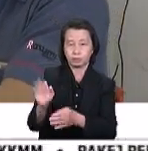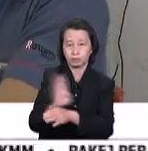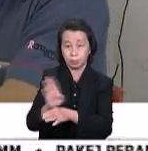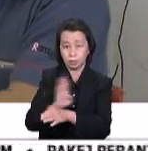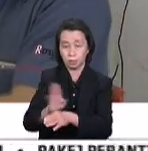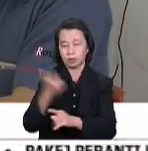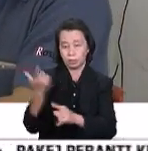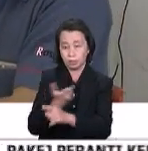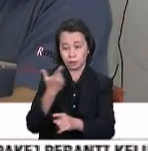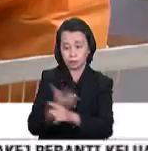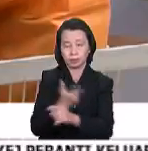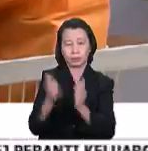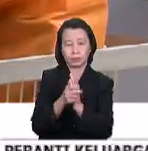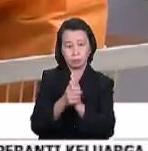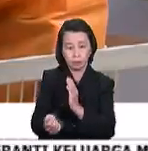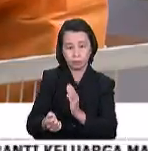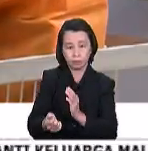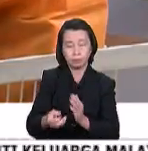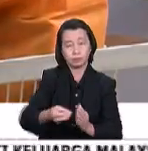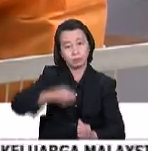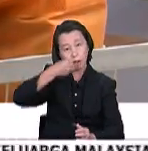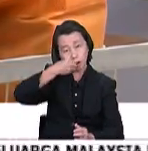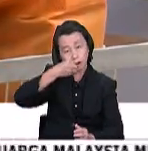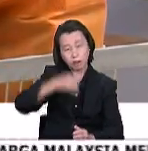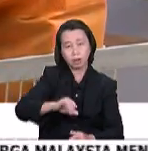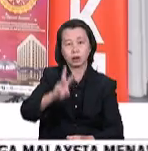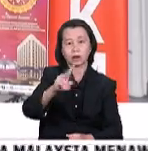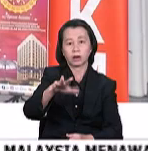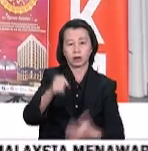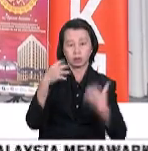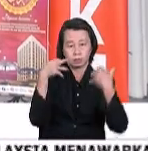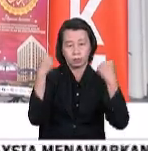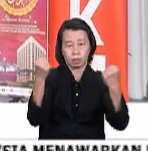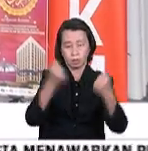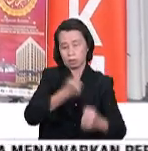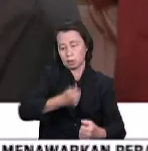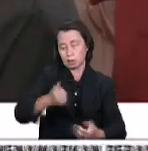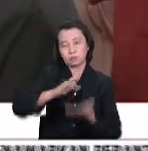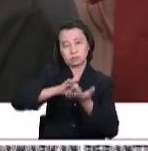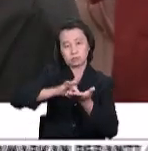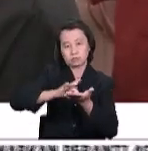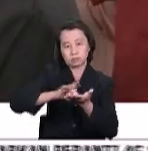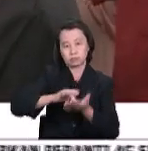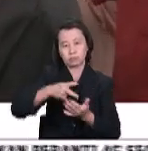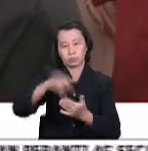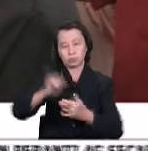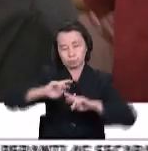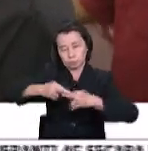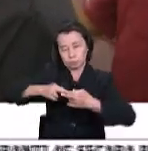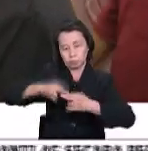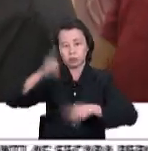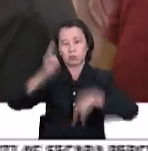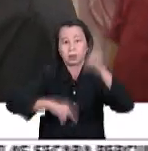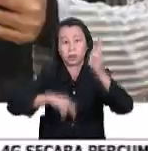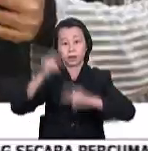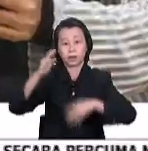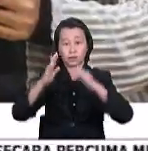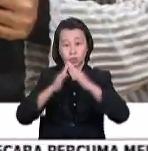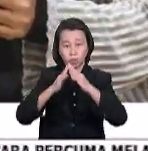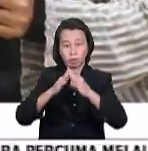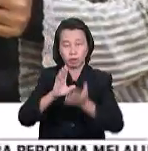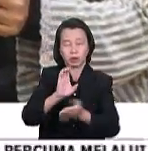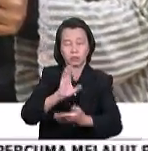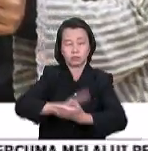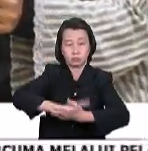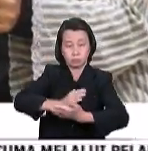perniagaan, latihan kemahiran, bank makanan, wakaf kesihatan, peralatan perubatan, projek baik pulih dan bina rumah serta bantuan